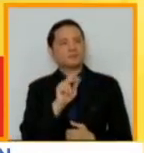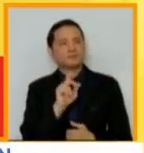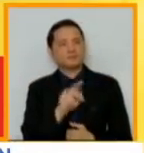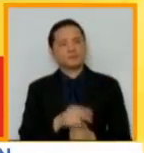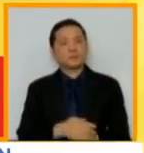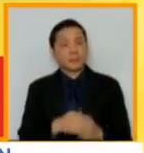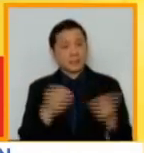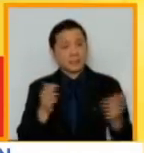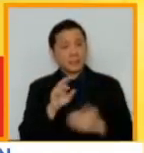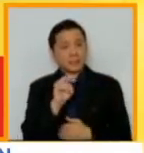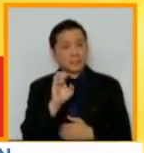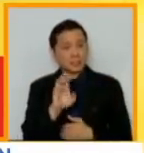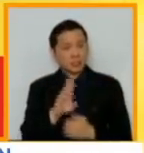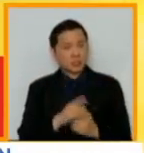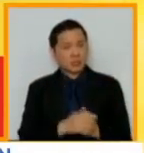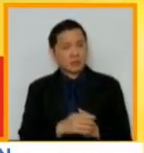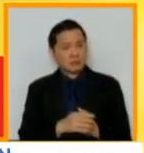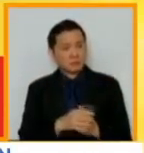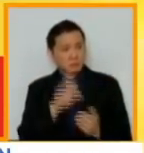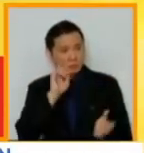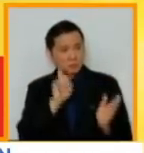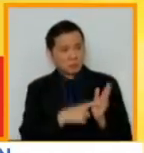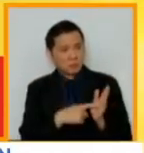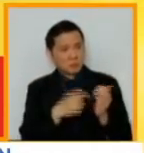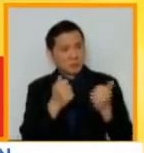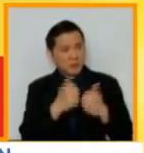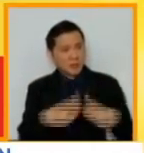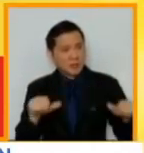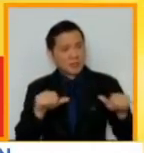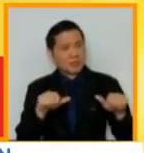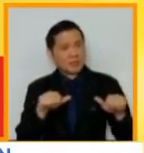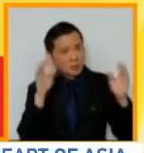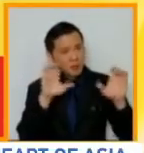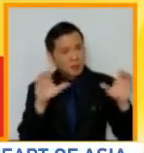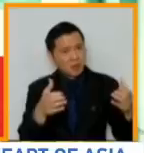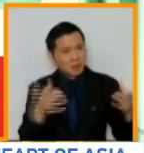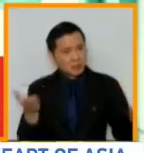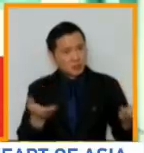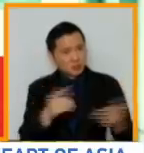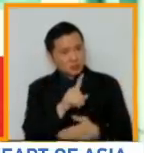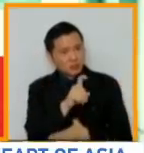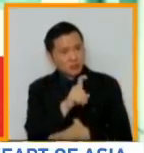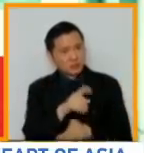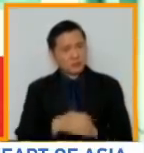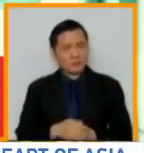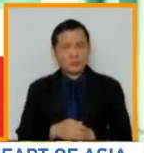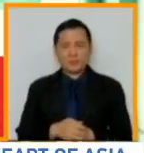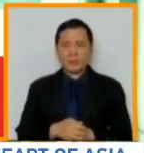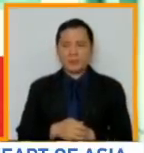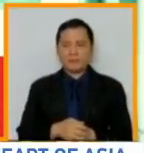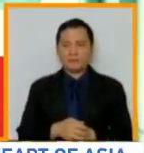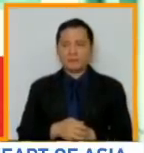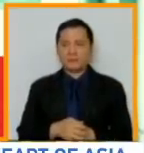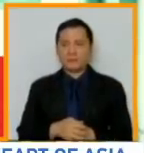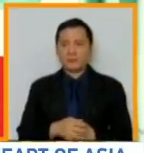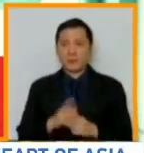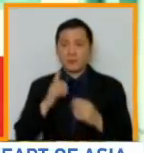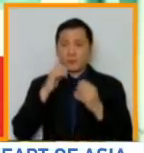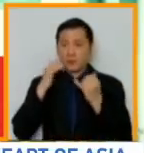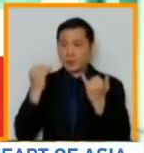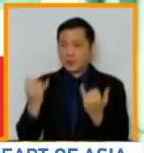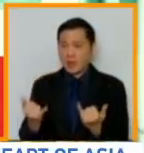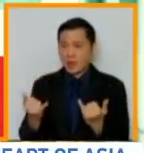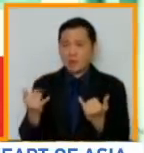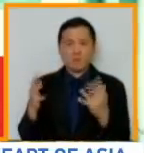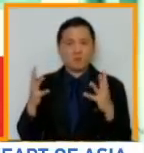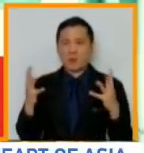kayong mga nakikita ng pwedeng lumahok dito sa face-to-face classes? Sa ngayon, wala pa, no?